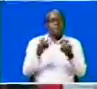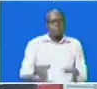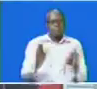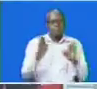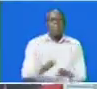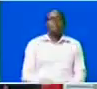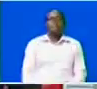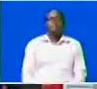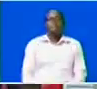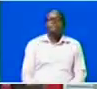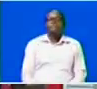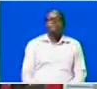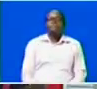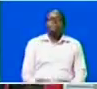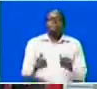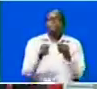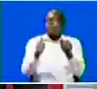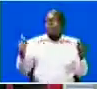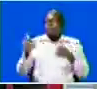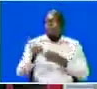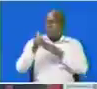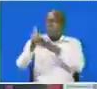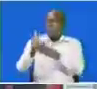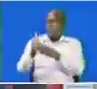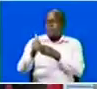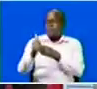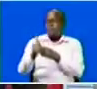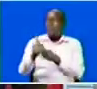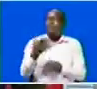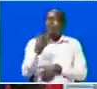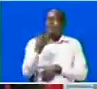Na kiongozi wa chama cha ODM Raila Odinga amewataka